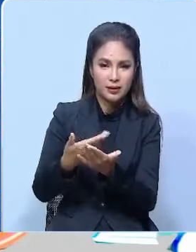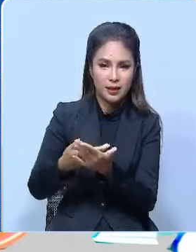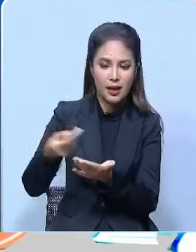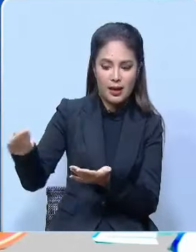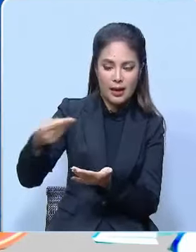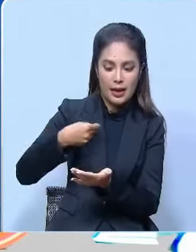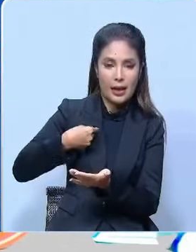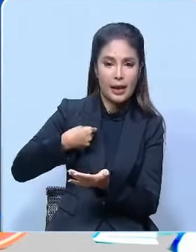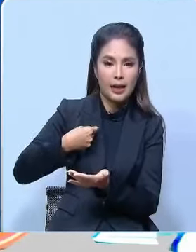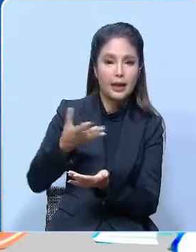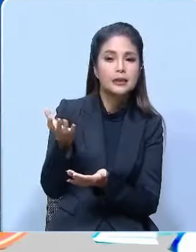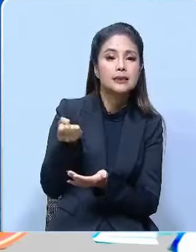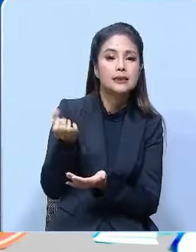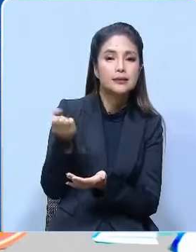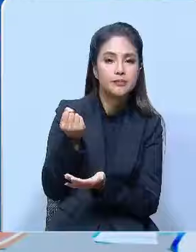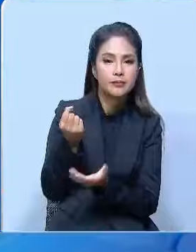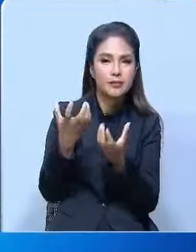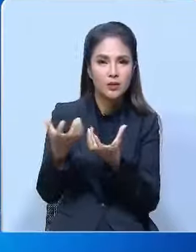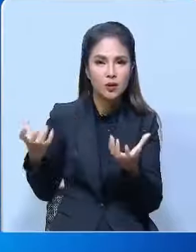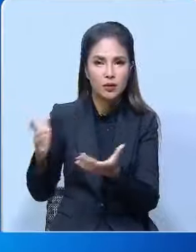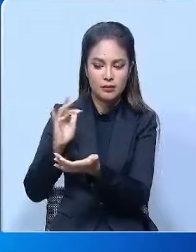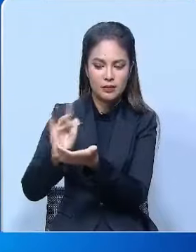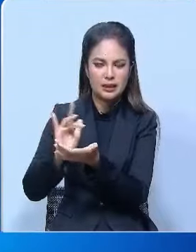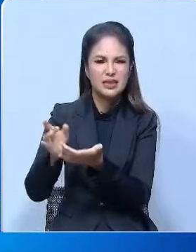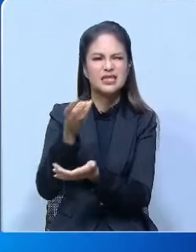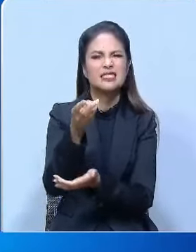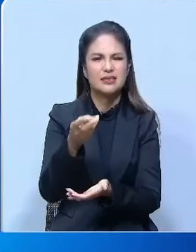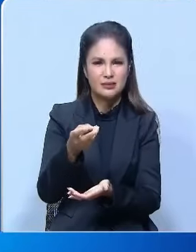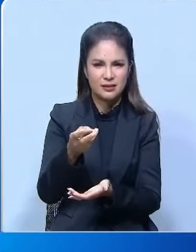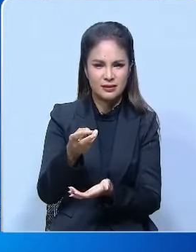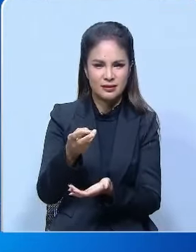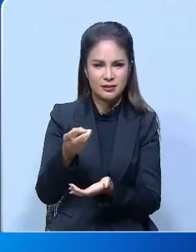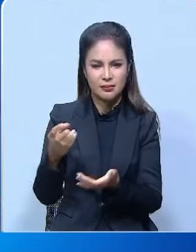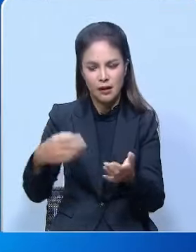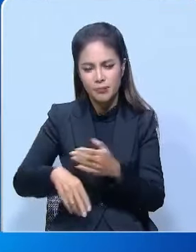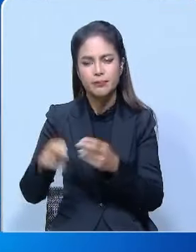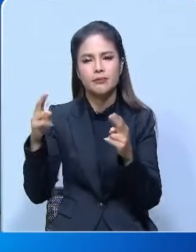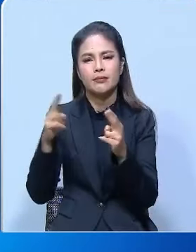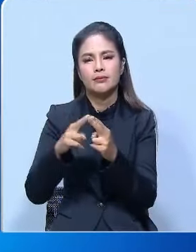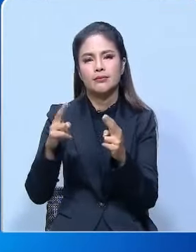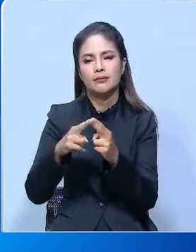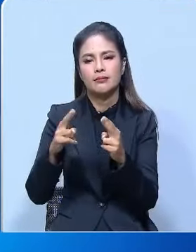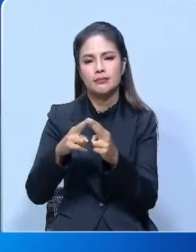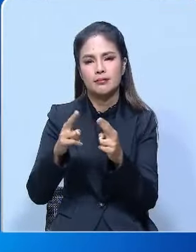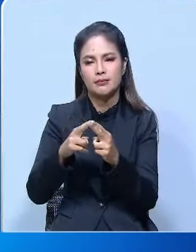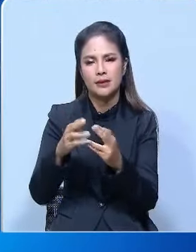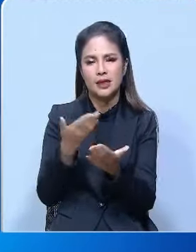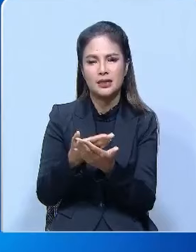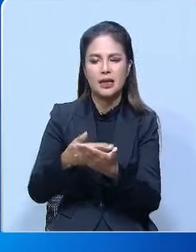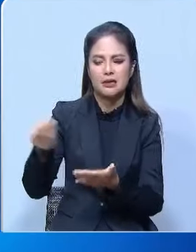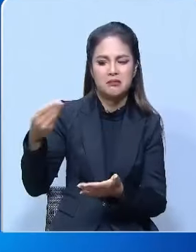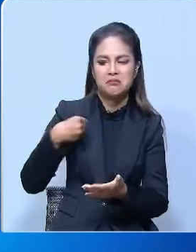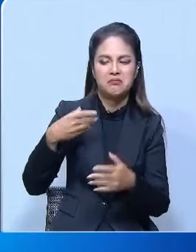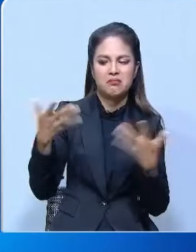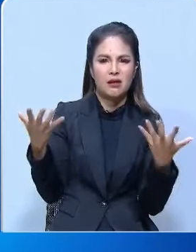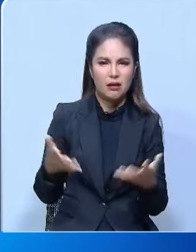นะเออแล้วไปเอาของมาเล็กๆน้ๆเป็นแท็บเล็ตค่ะสุดท้ายแล้วก็ไปมีความสัมพันธ์กันที่สำคัญเงที่บอกจะให้กู้เนี่ยไม่ได้ให้จริง